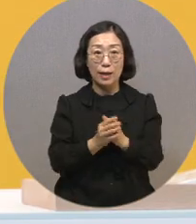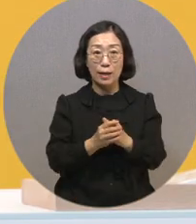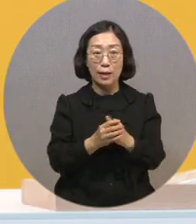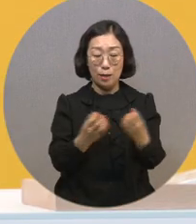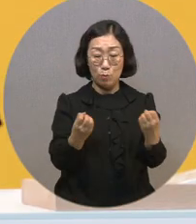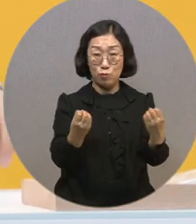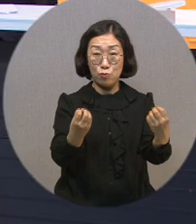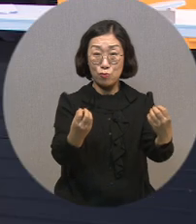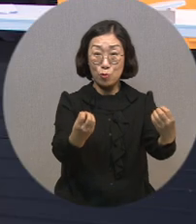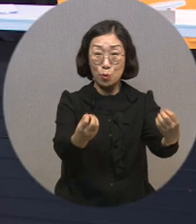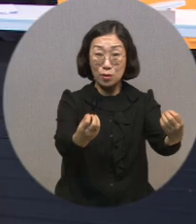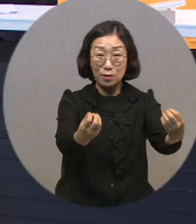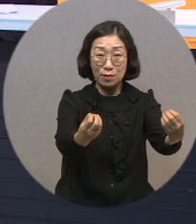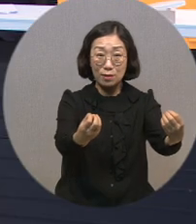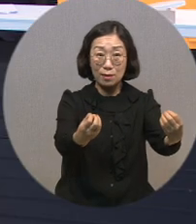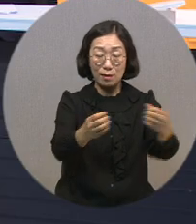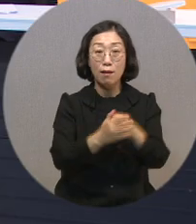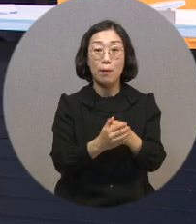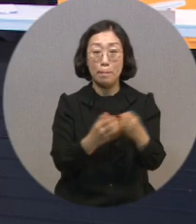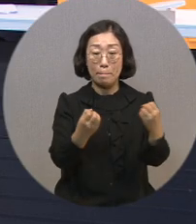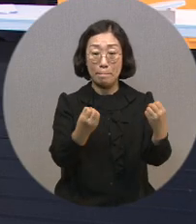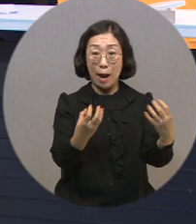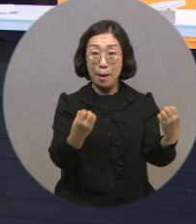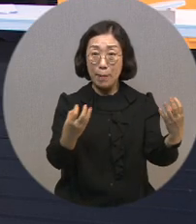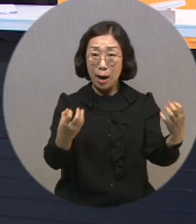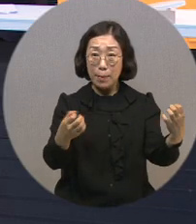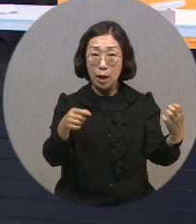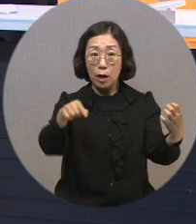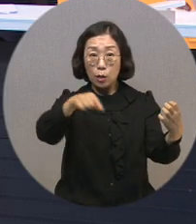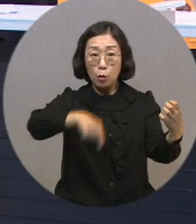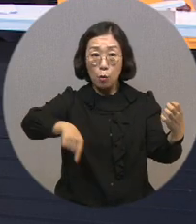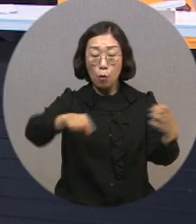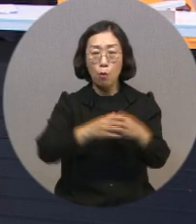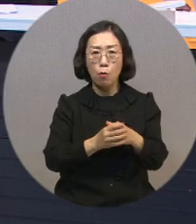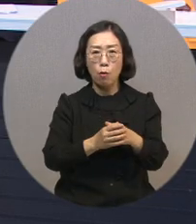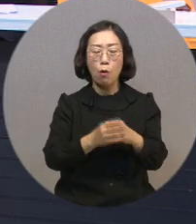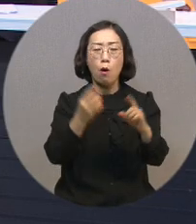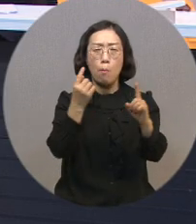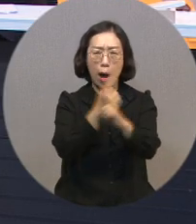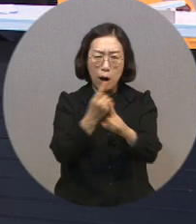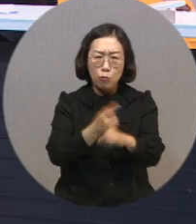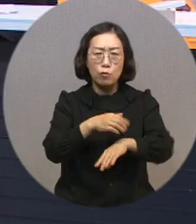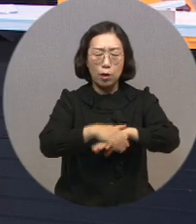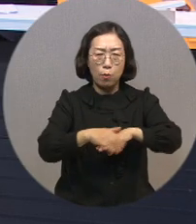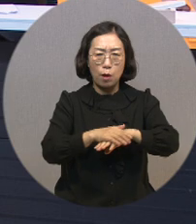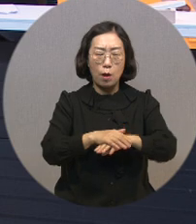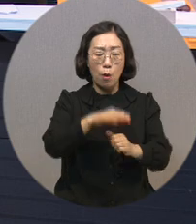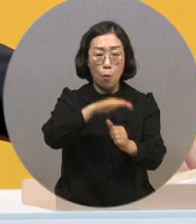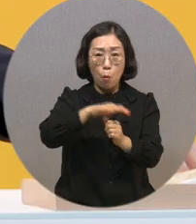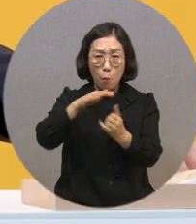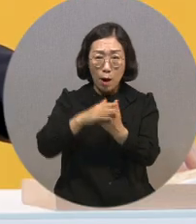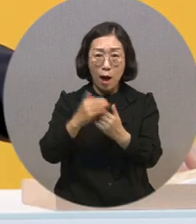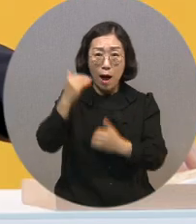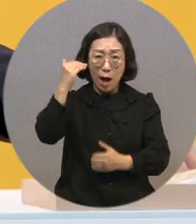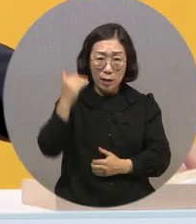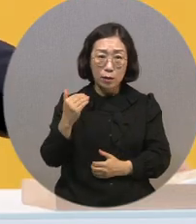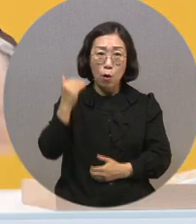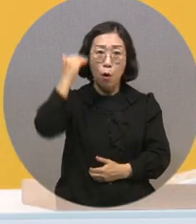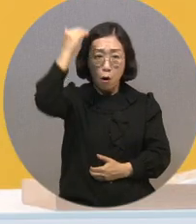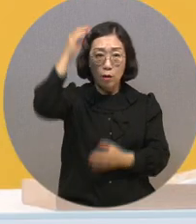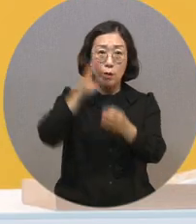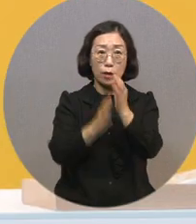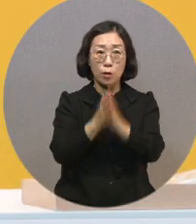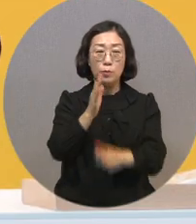이 불 들어오는 거 있잖아요. 네. 신호 들어오는 거 예. 이것도 지금 우리가 지금 조치를 하고 아이들이고 어른이고 뭐 할 것 없이